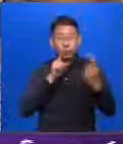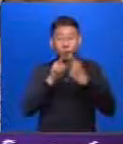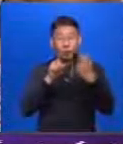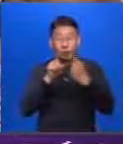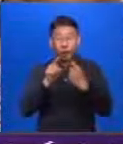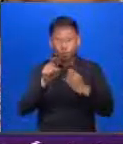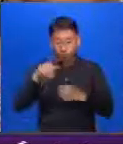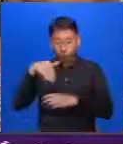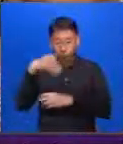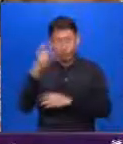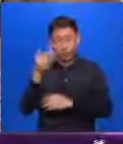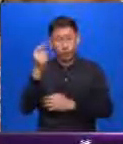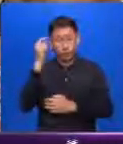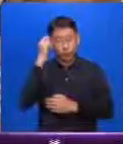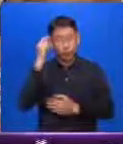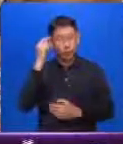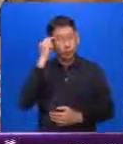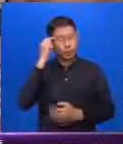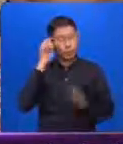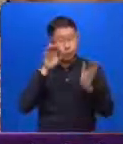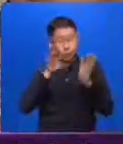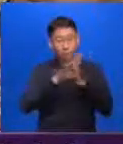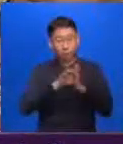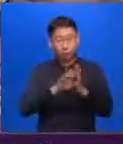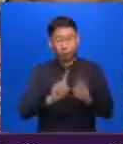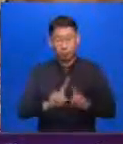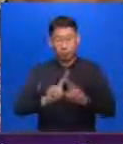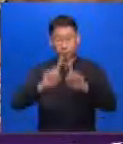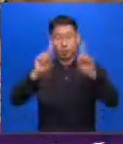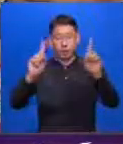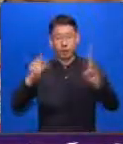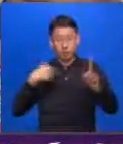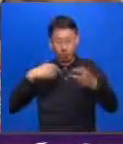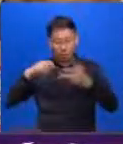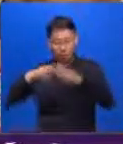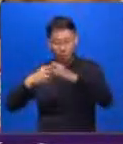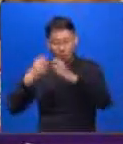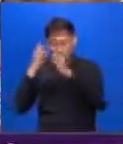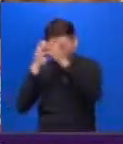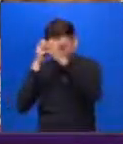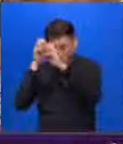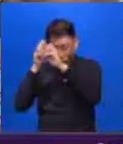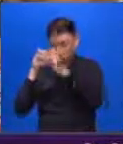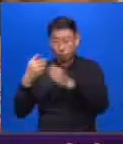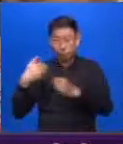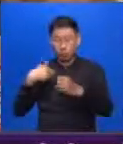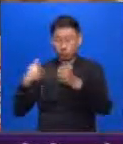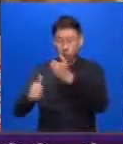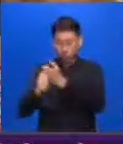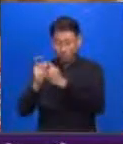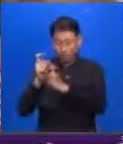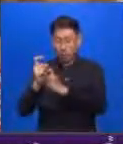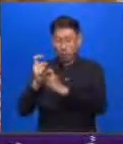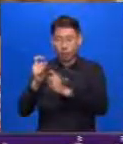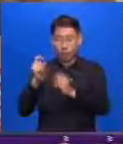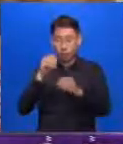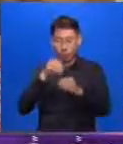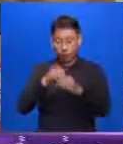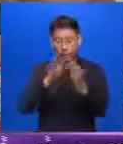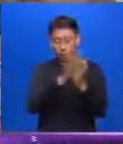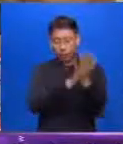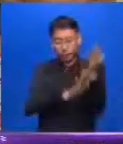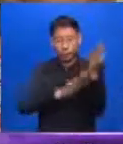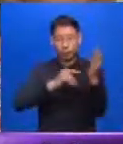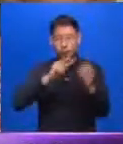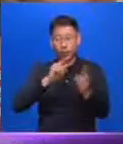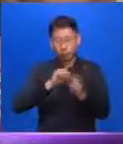น้าที่ด้วยถ้าเราคำนึงถึงภาพนั้นแต่ในขณะเดียวกันเกิดปัญหาความวุ่นวายความรุนแรงขึ้นในประเทศเราก็จะ